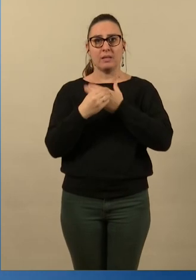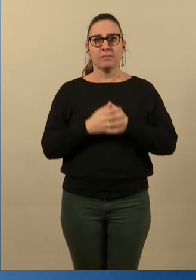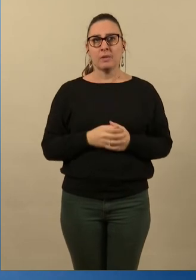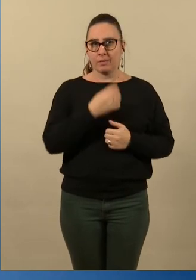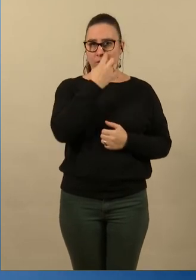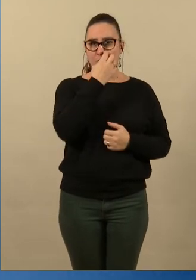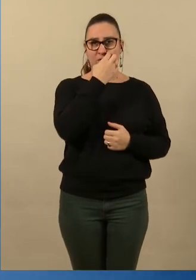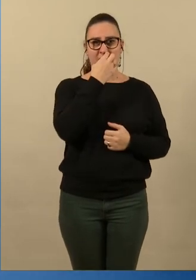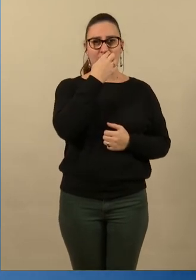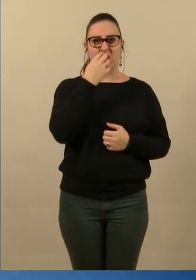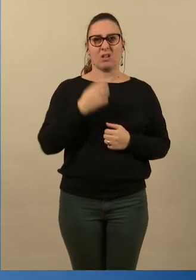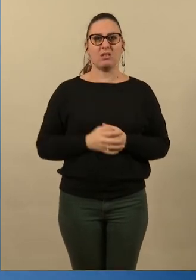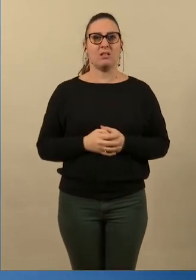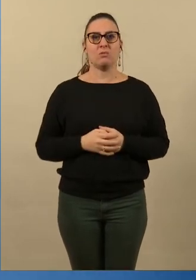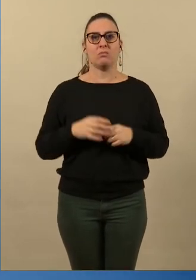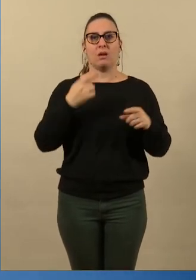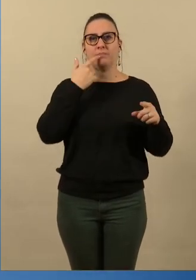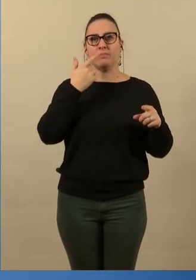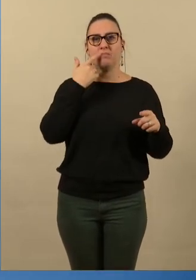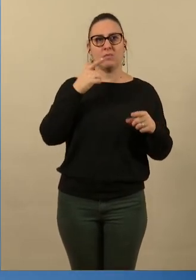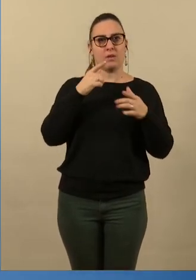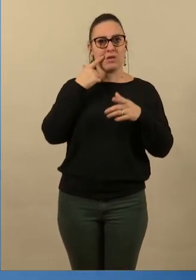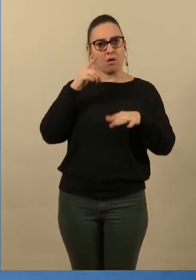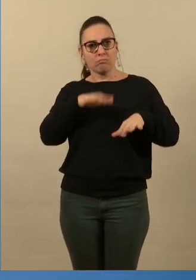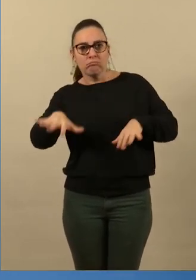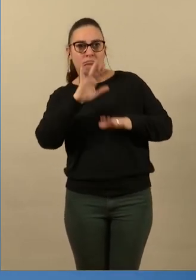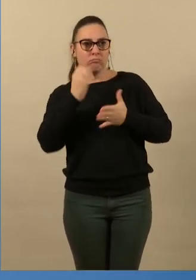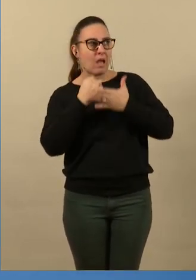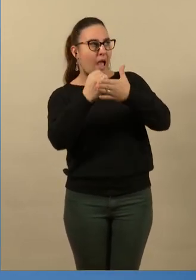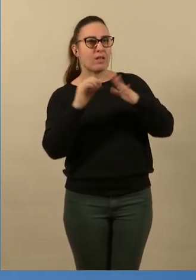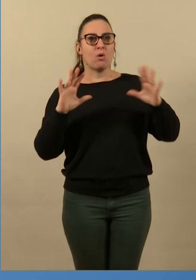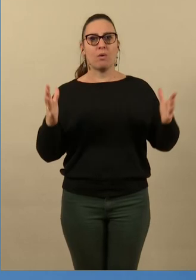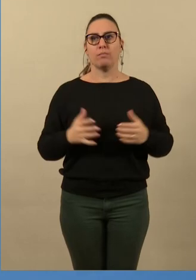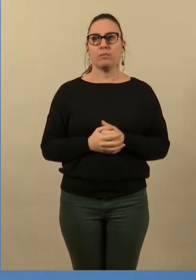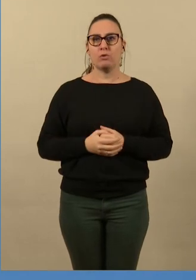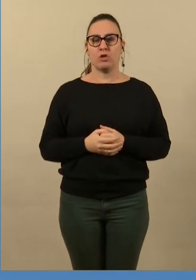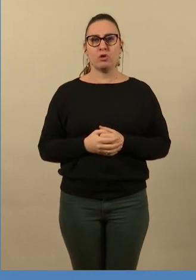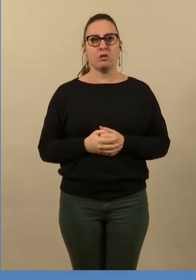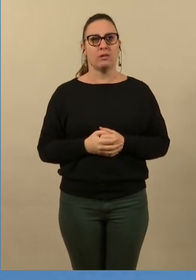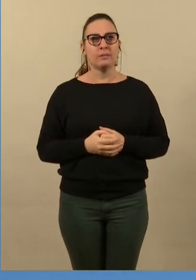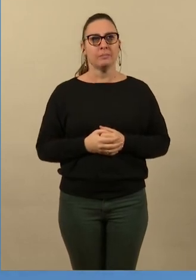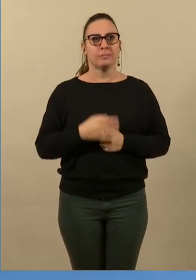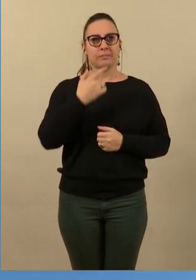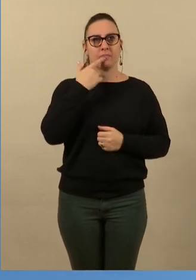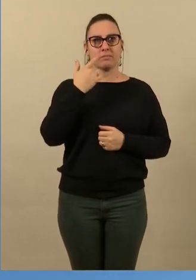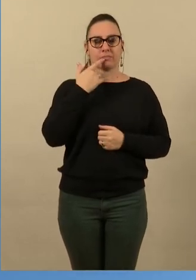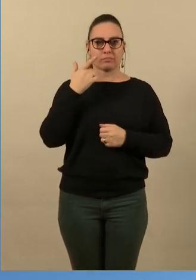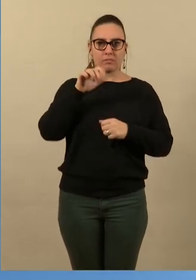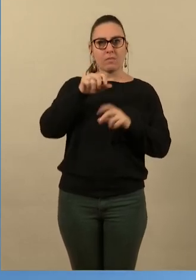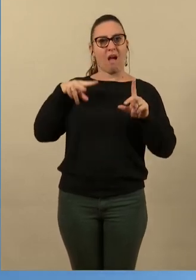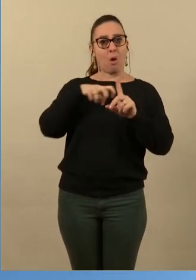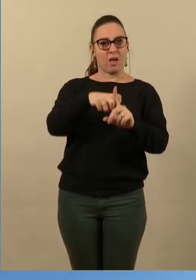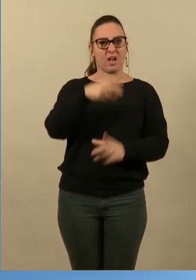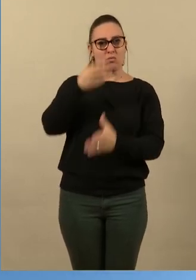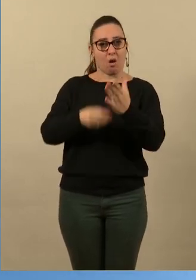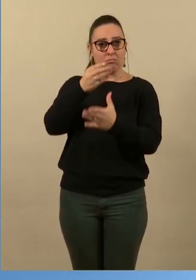payeur elleira elle délivrera l'aide dont elle dispose cela peut susciter des inquiétudes vu le manque d'aesh